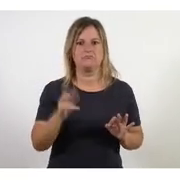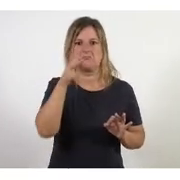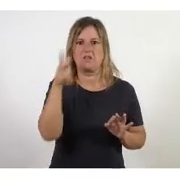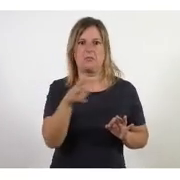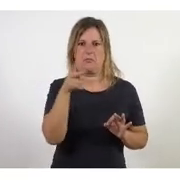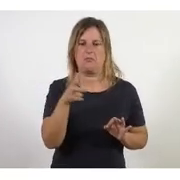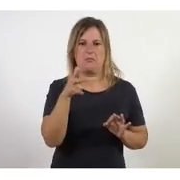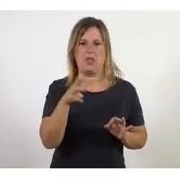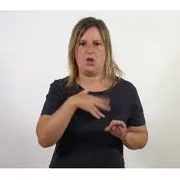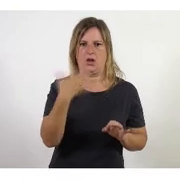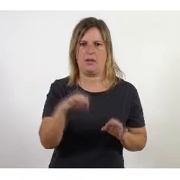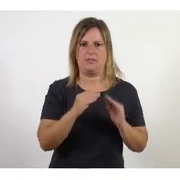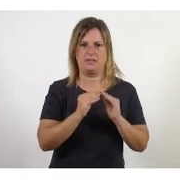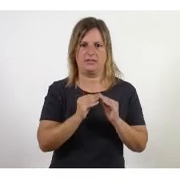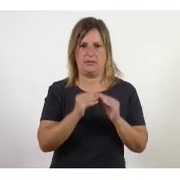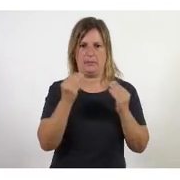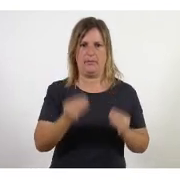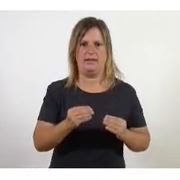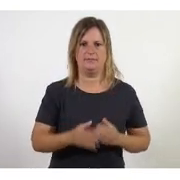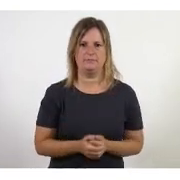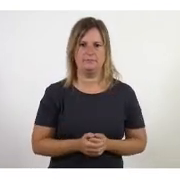igualment vàlids, igualment bons.